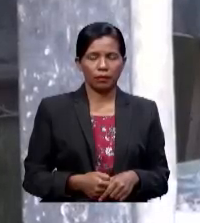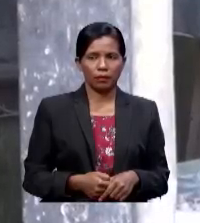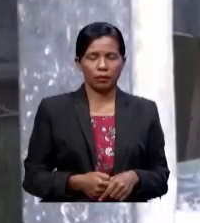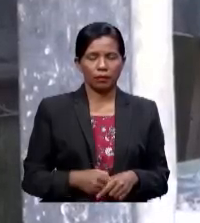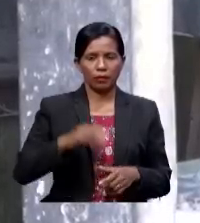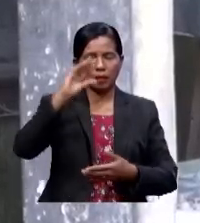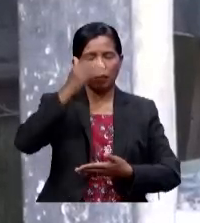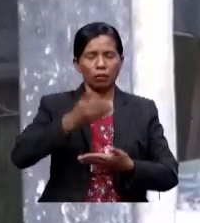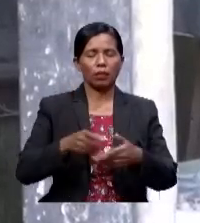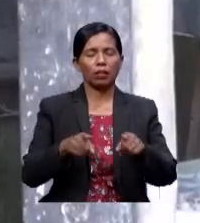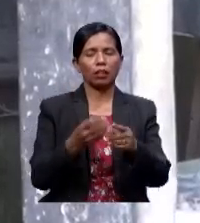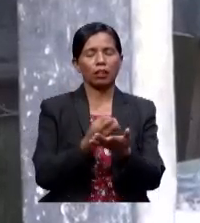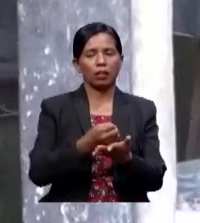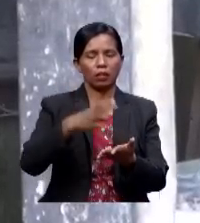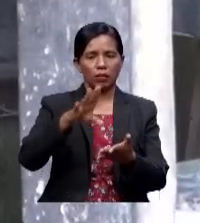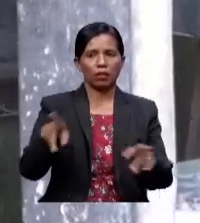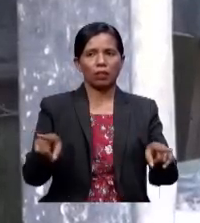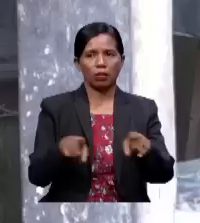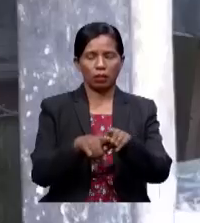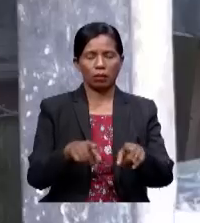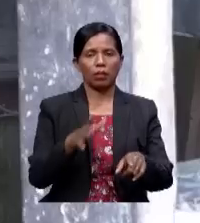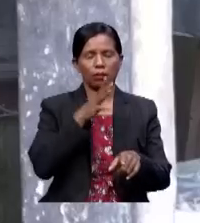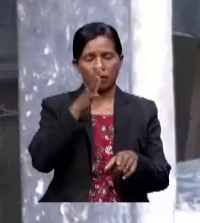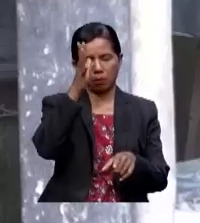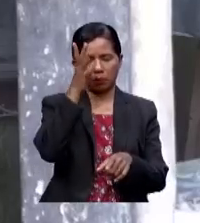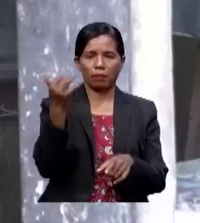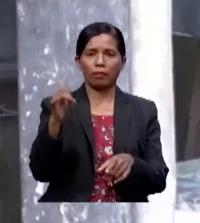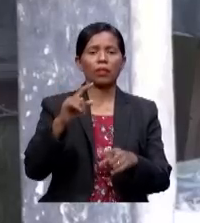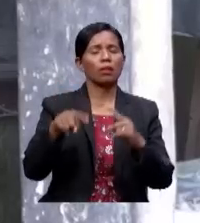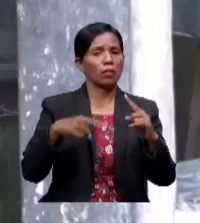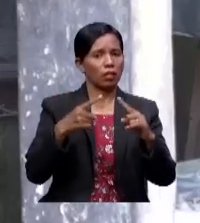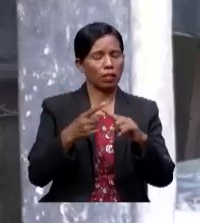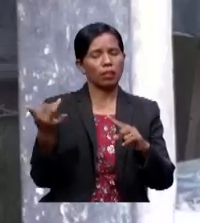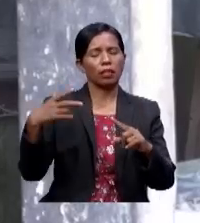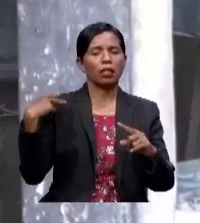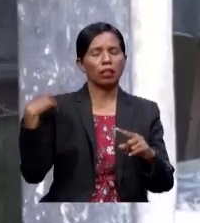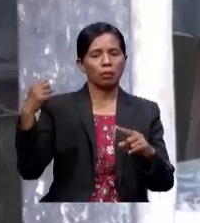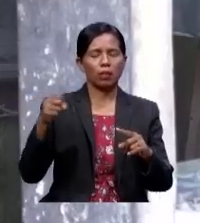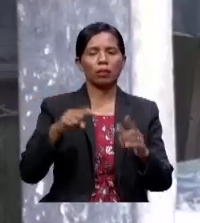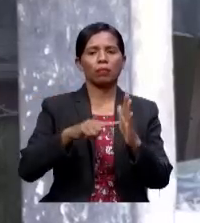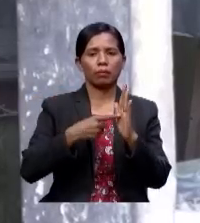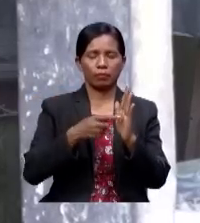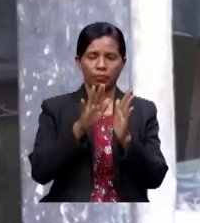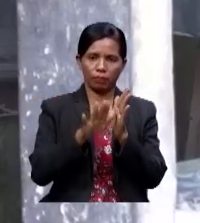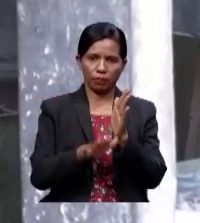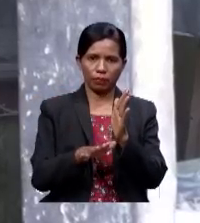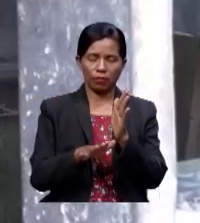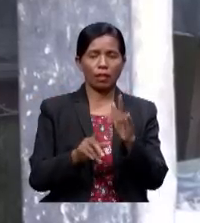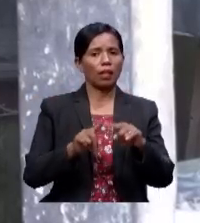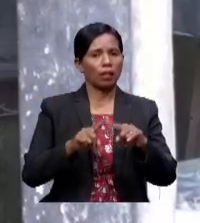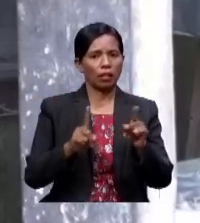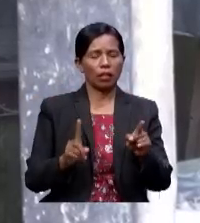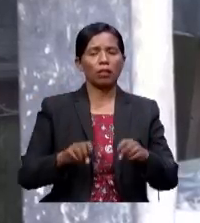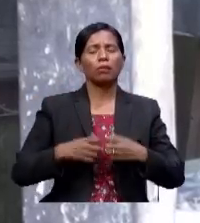Dari kusoing nomos protetor baina nama sira. Bain hira sirinek bi ta homenus. Mai be, uinso